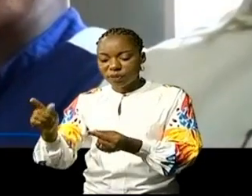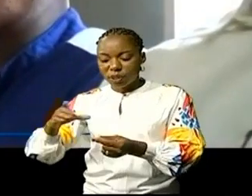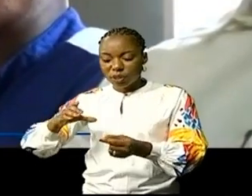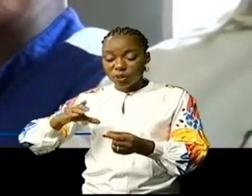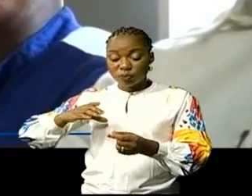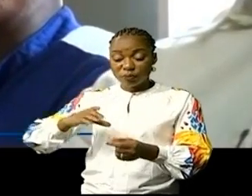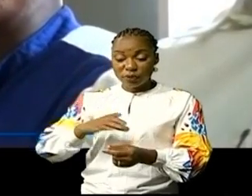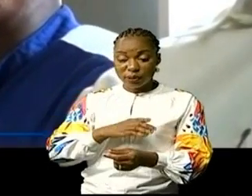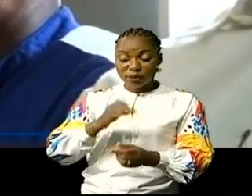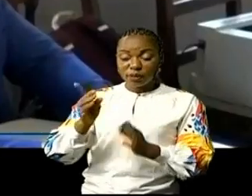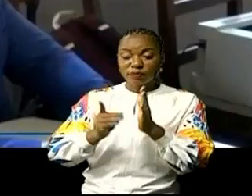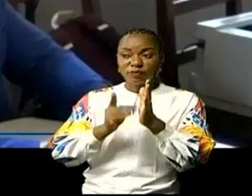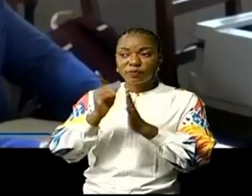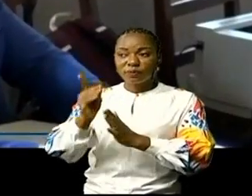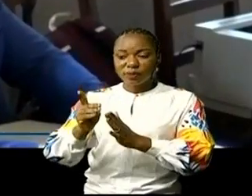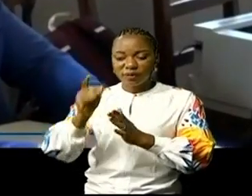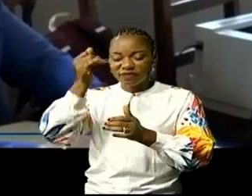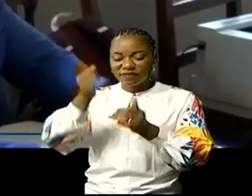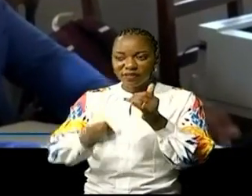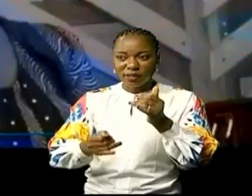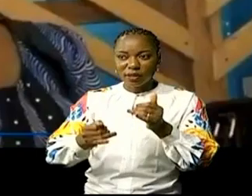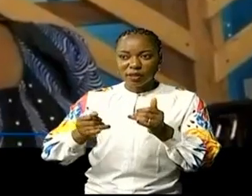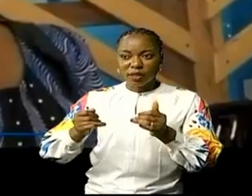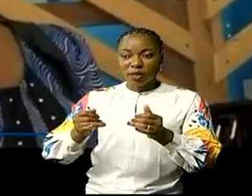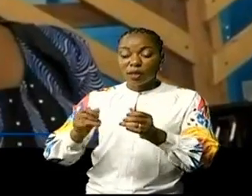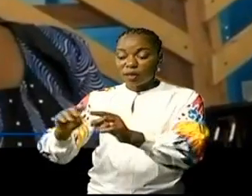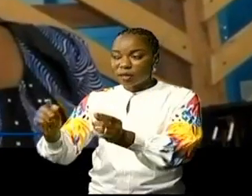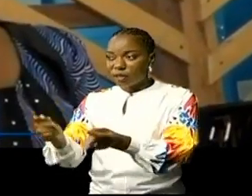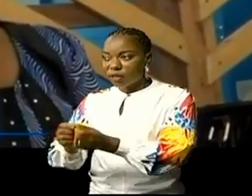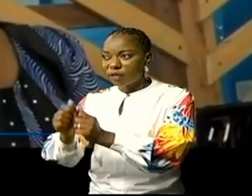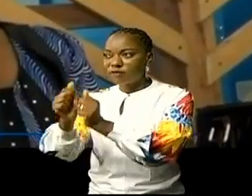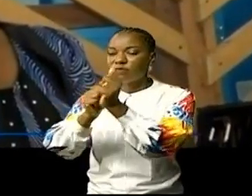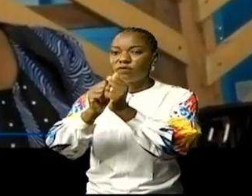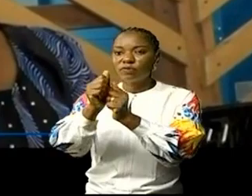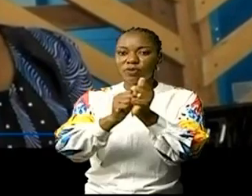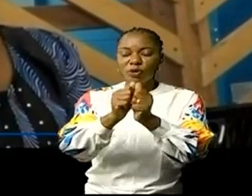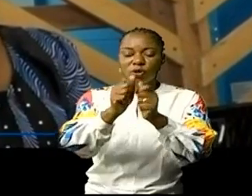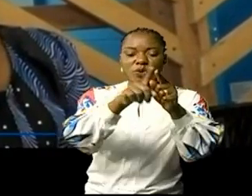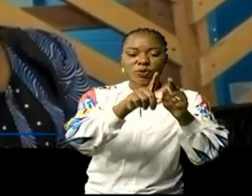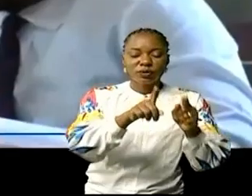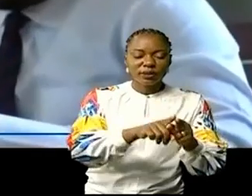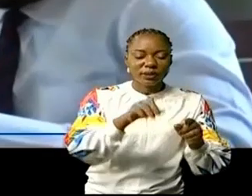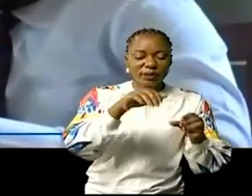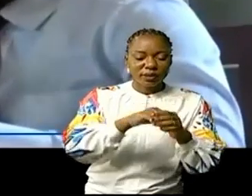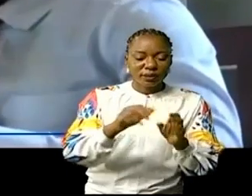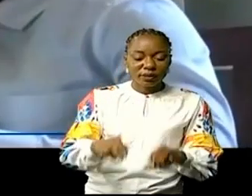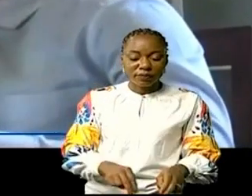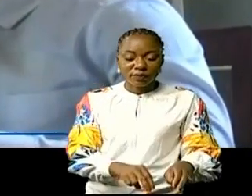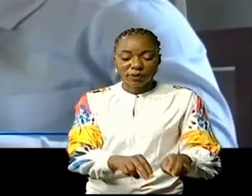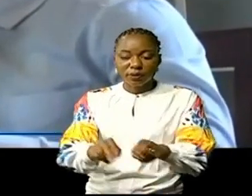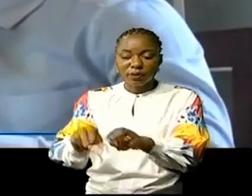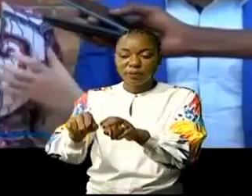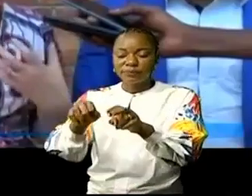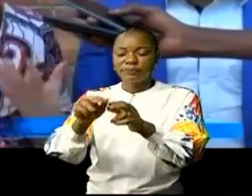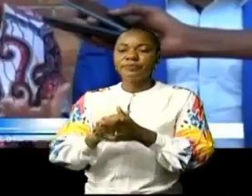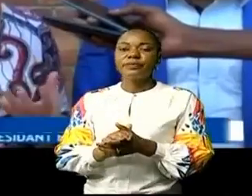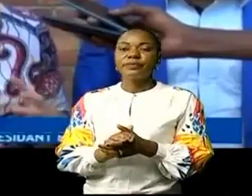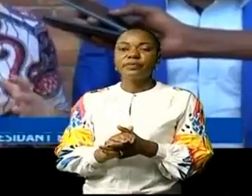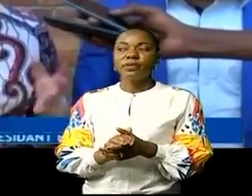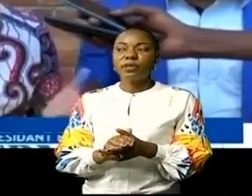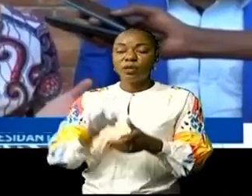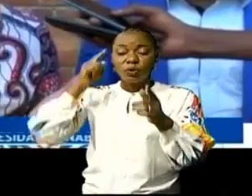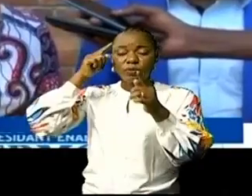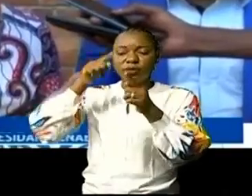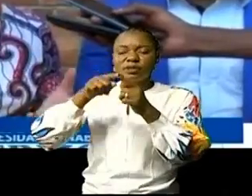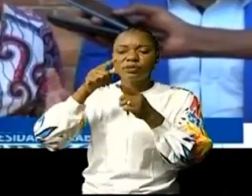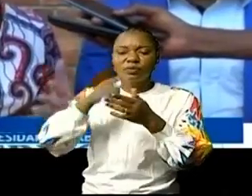de développement, de définir les zones forestières à protéger et à reboiser dans les cadres de l'aménagement du territoire. Et donc l'objectif,